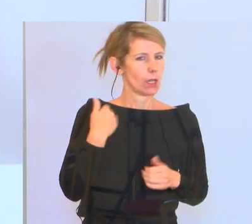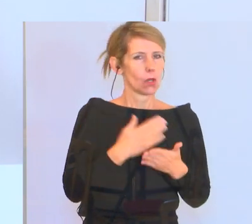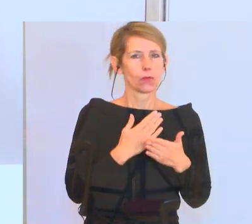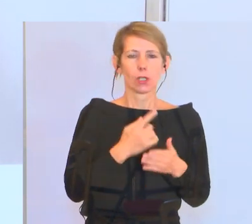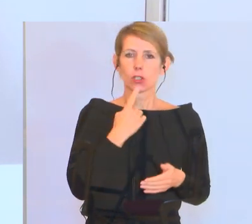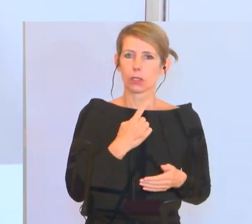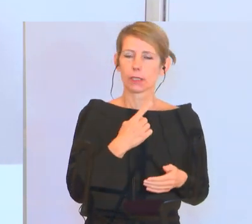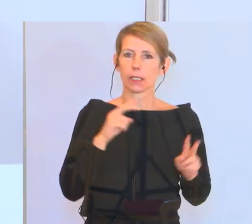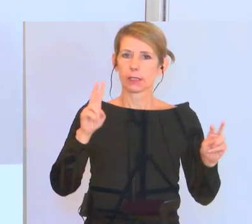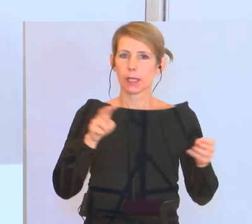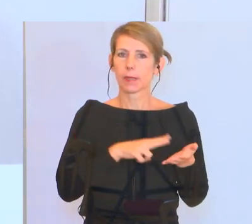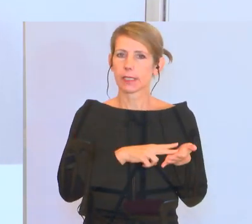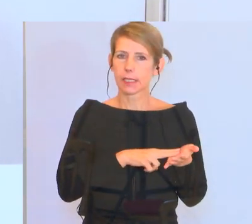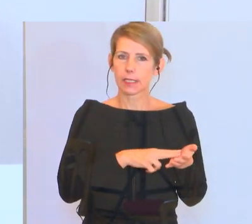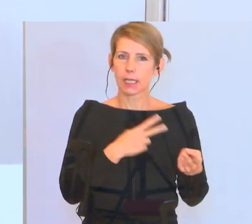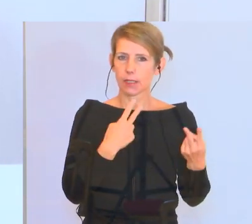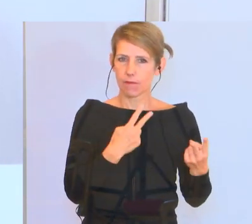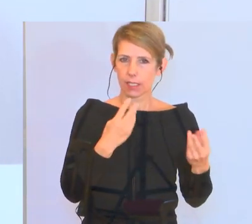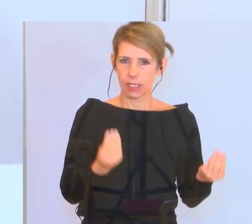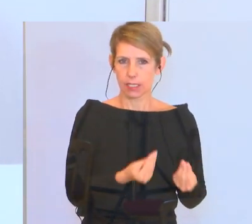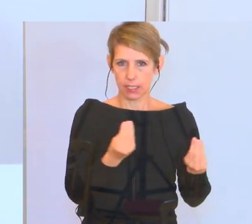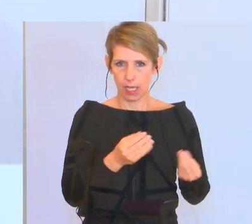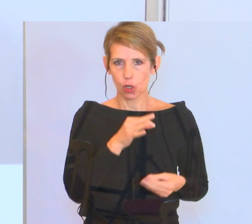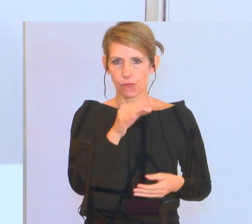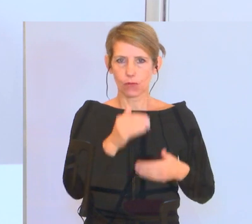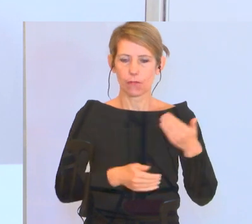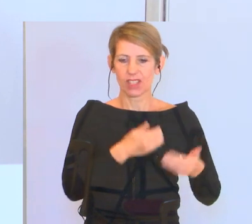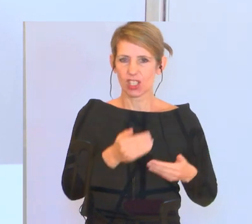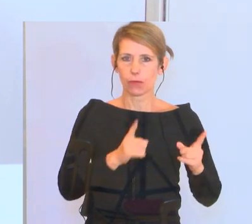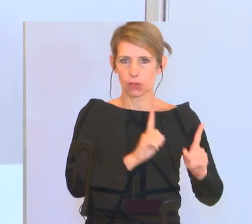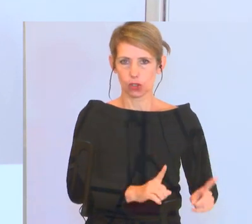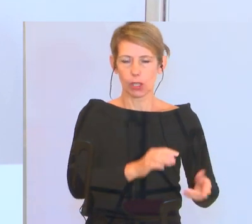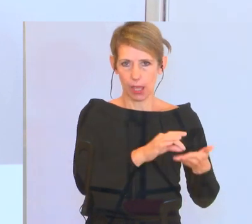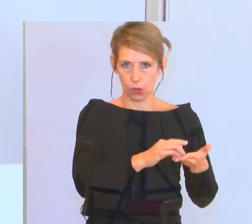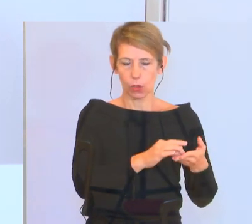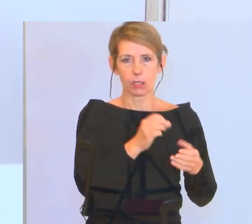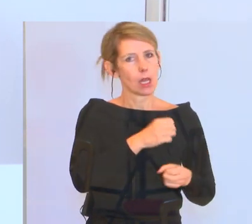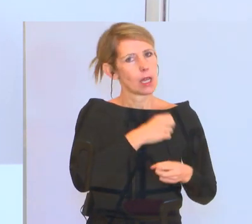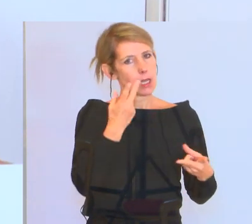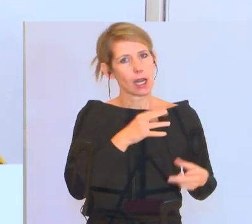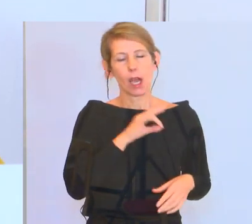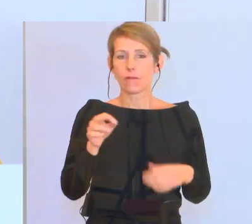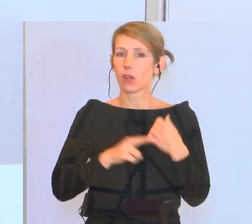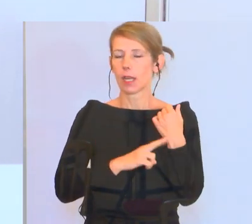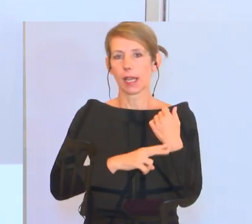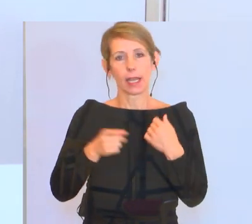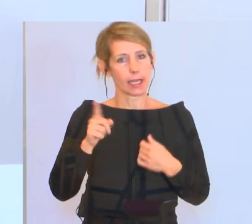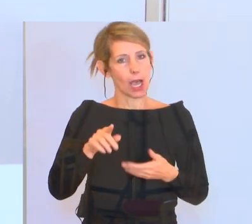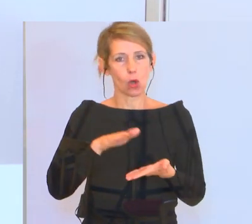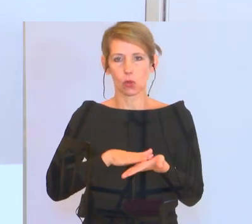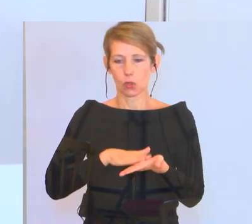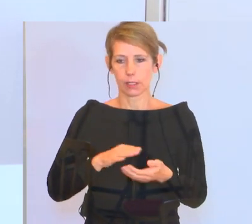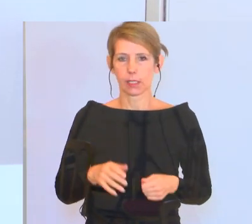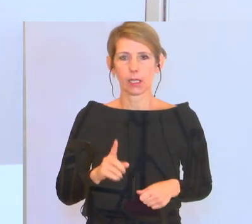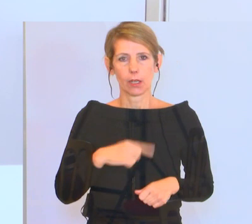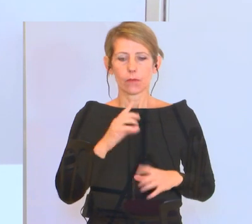ich habe zuerst gesprochen von der Digitalisierung als wesentlichen Faktor für den Wirtschaftsstandort. Das gilt natürlich auch für die Lehre. Wir überarbeiten gemeinsam,